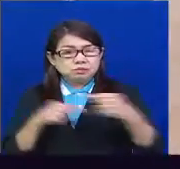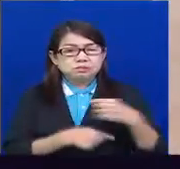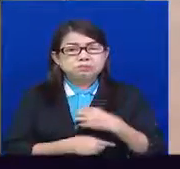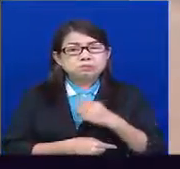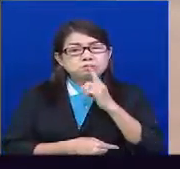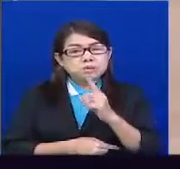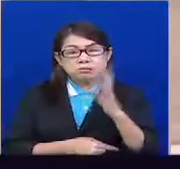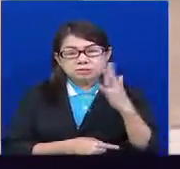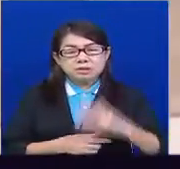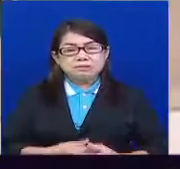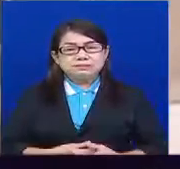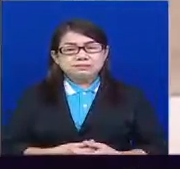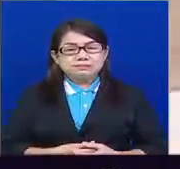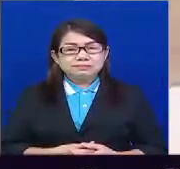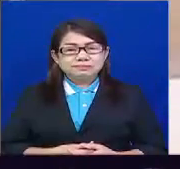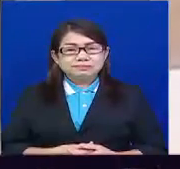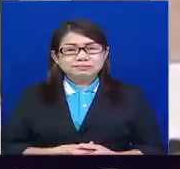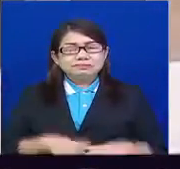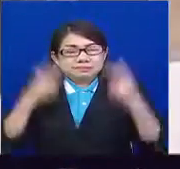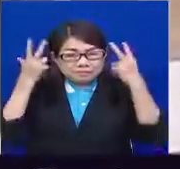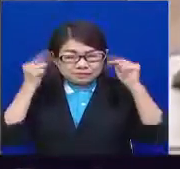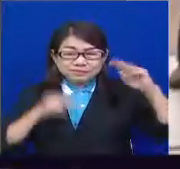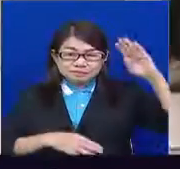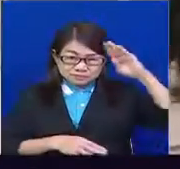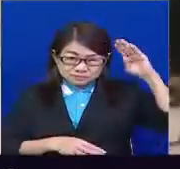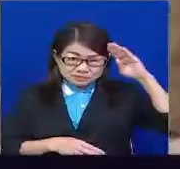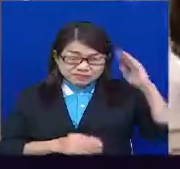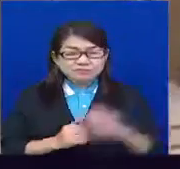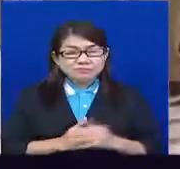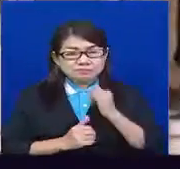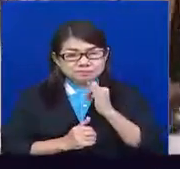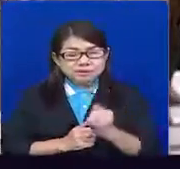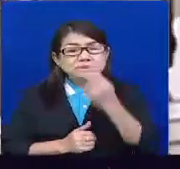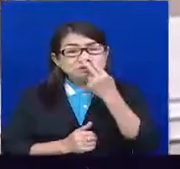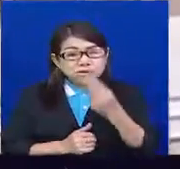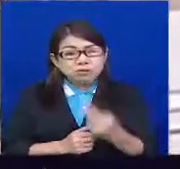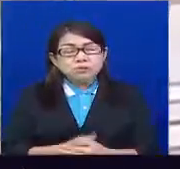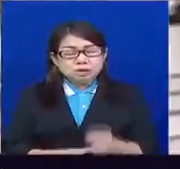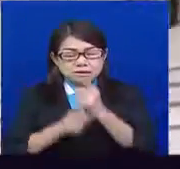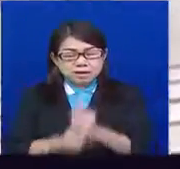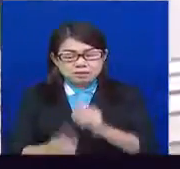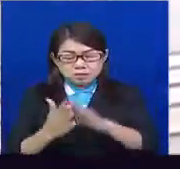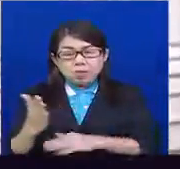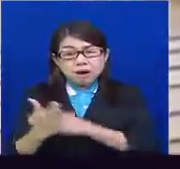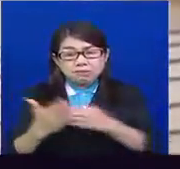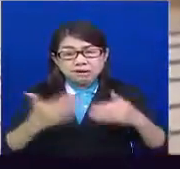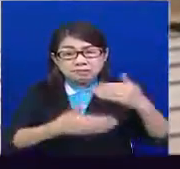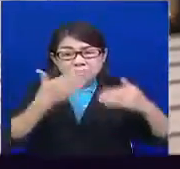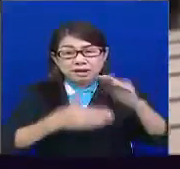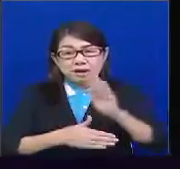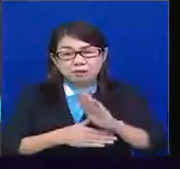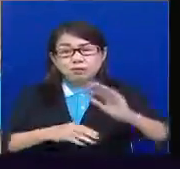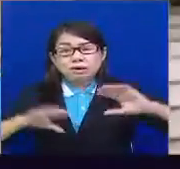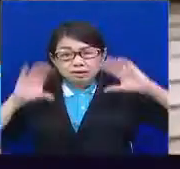ค่ะพลเอกประยุทธ์จันทร์โอชานายกรัฐมนตรีนะคะได้ลงพื้นที่ติดตามการขับเคลื่อนนโยบายของรัฐบาลกับหัวหน้าส่วน